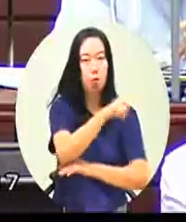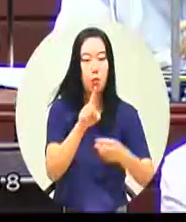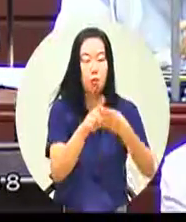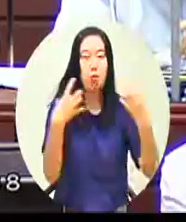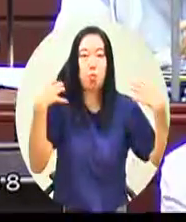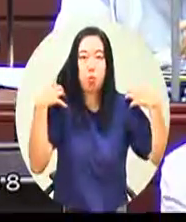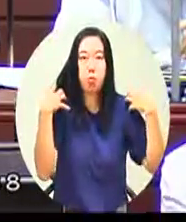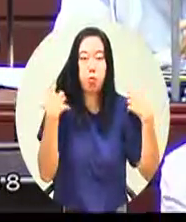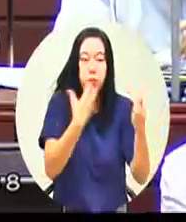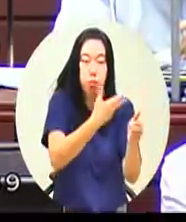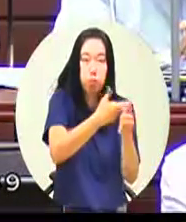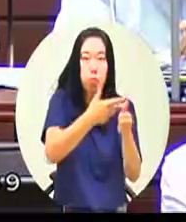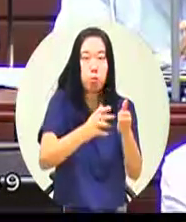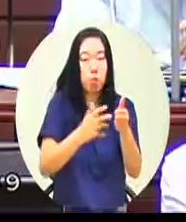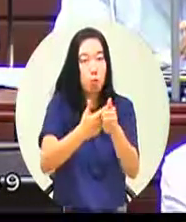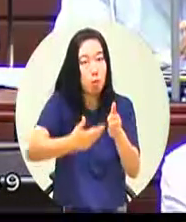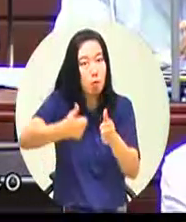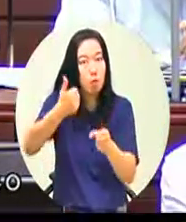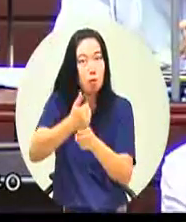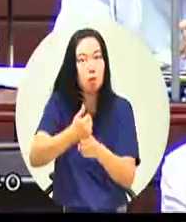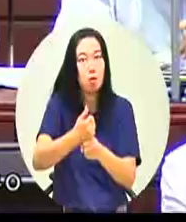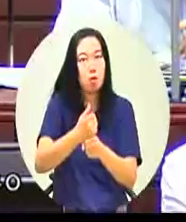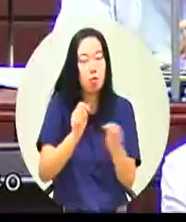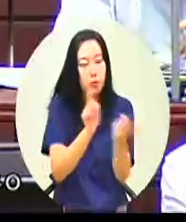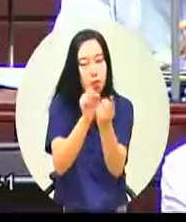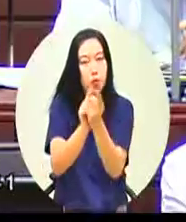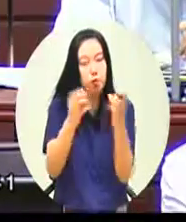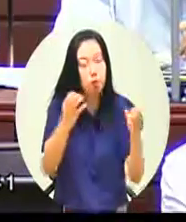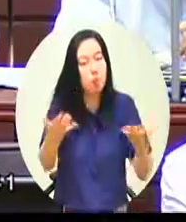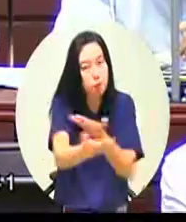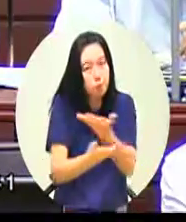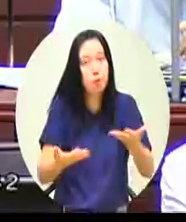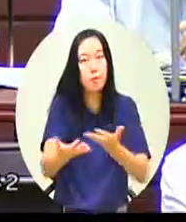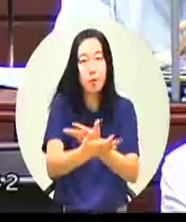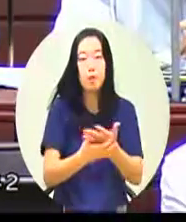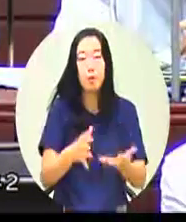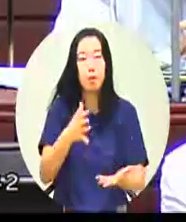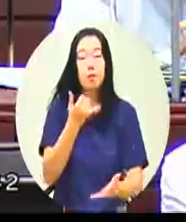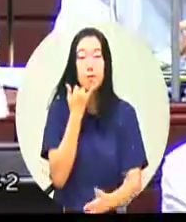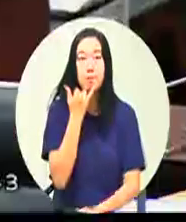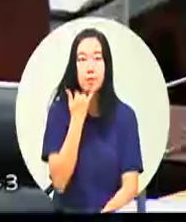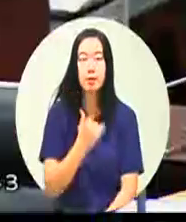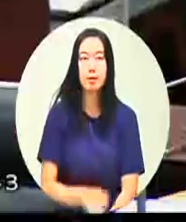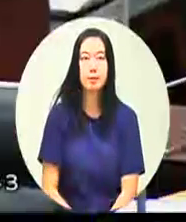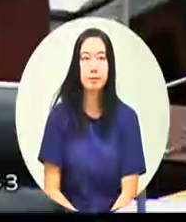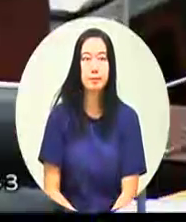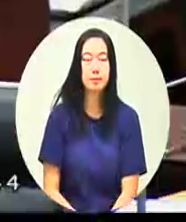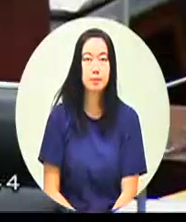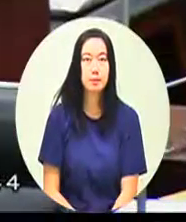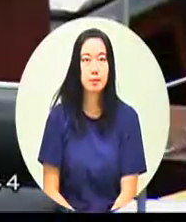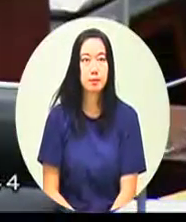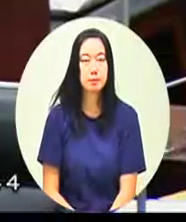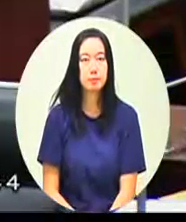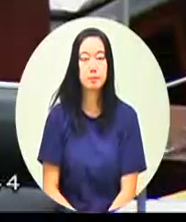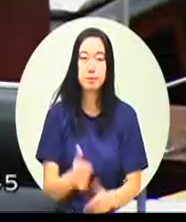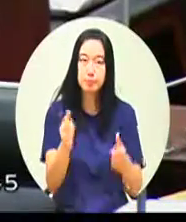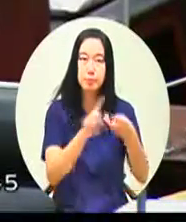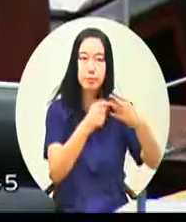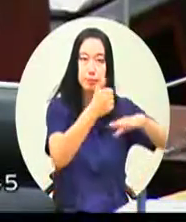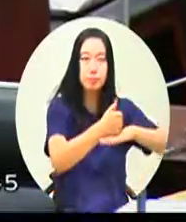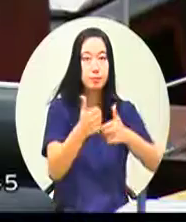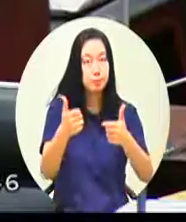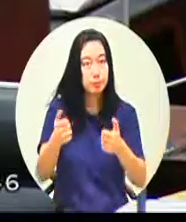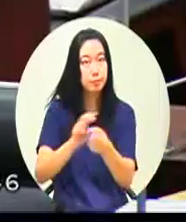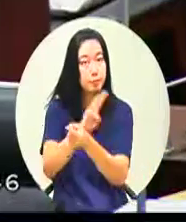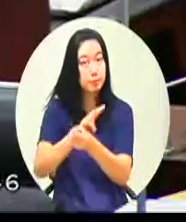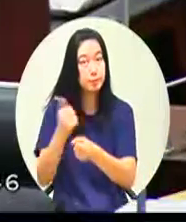者李干事也好，大家来一起来沟通，来一个教育，好不好？好，谢谢。 好，请水利局长。 谢谢主席，谢谢林议员。好，